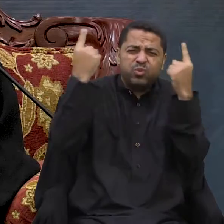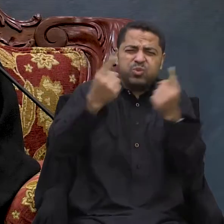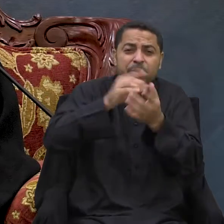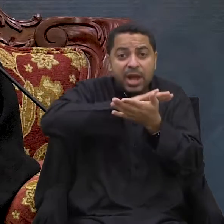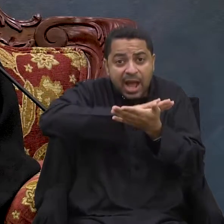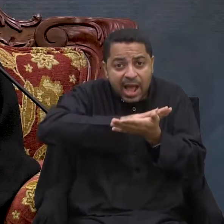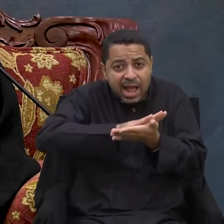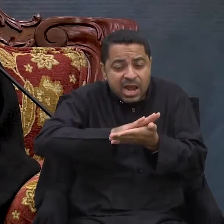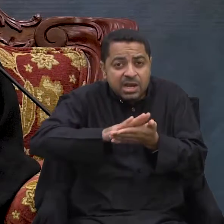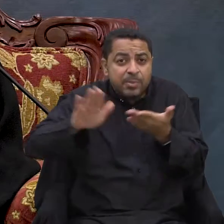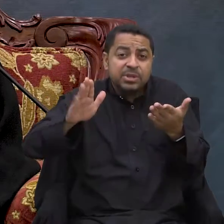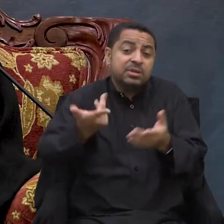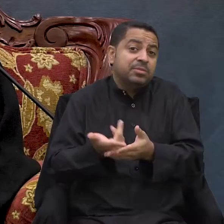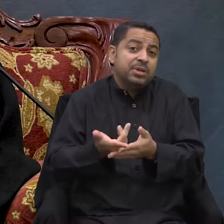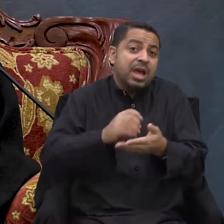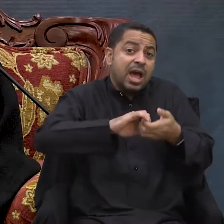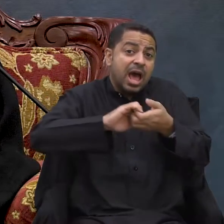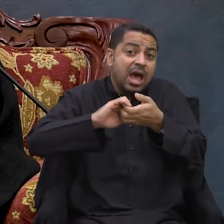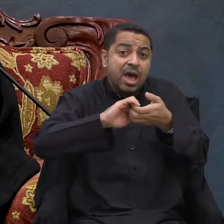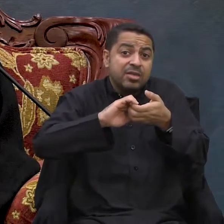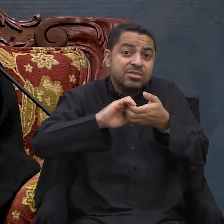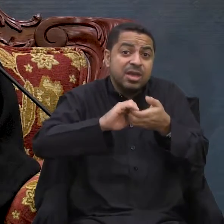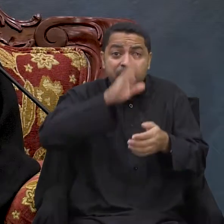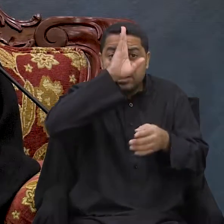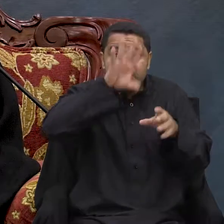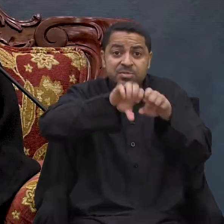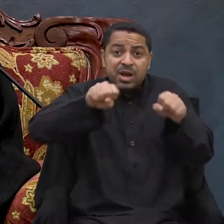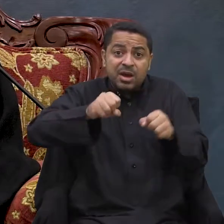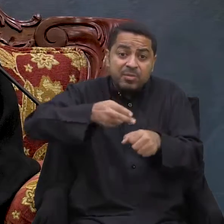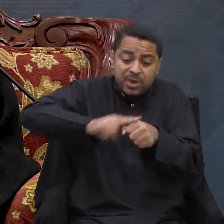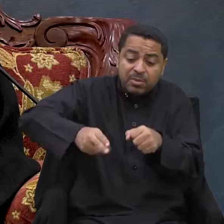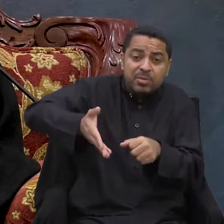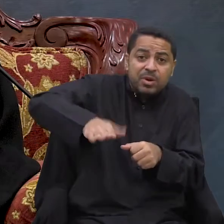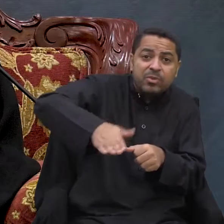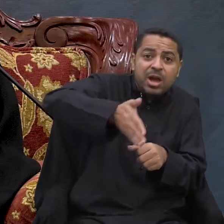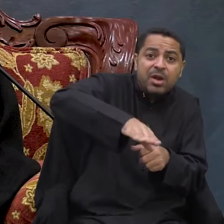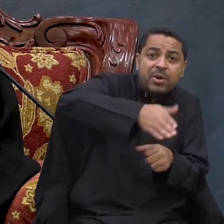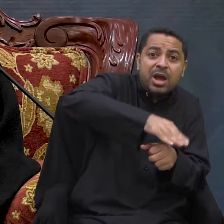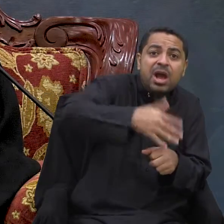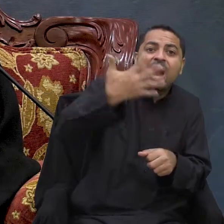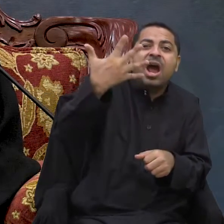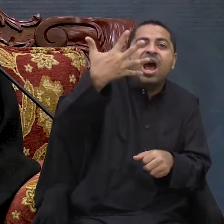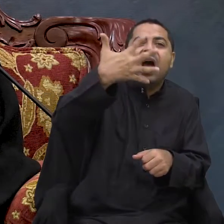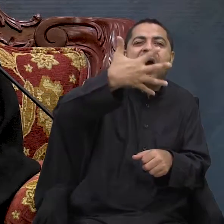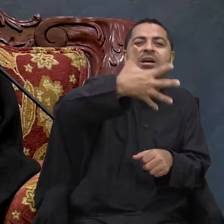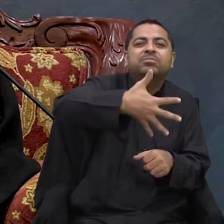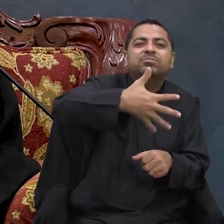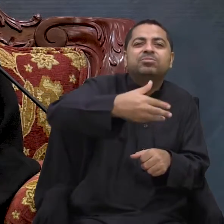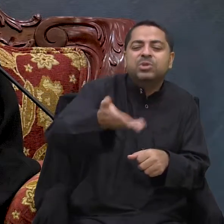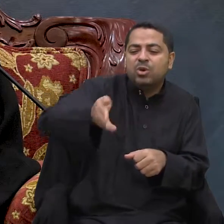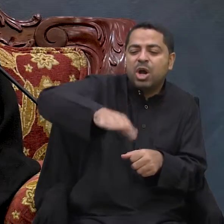إلا وقد صرع من معسكر الحسين 50